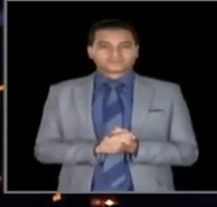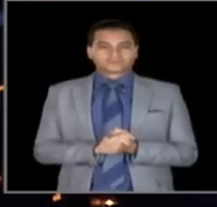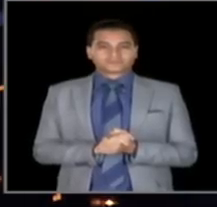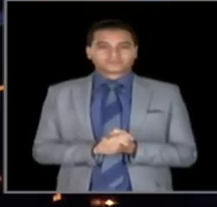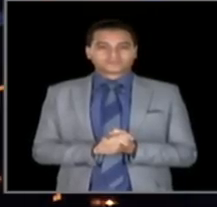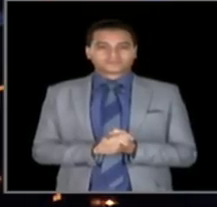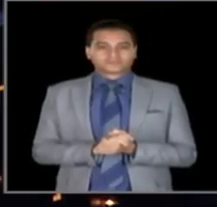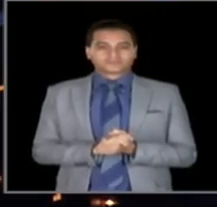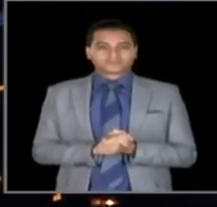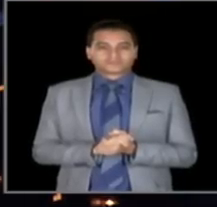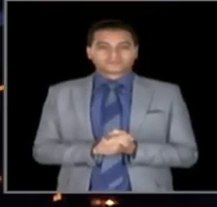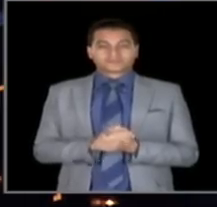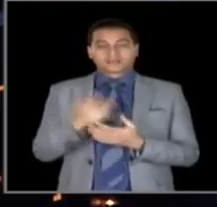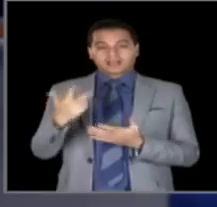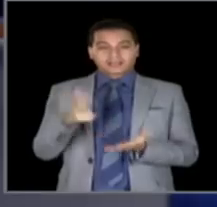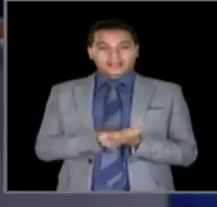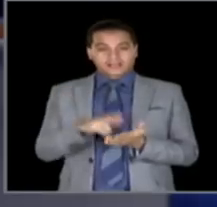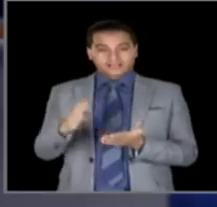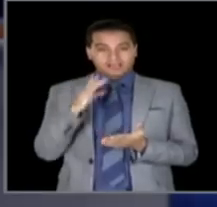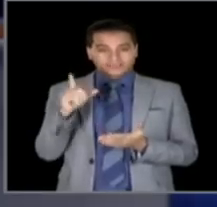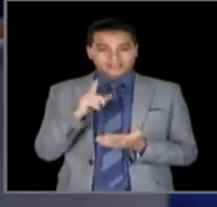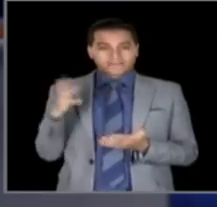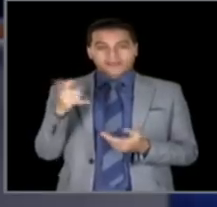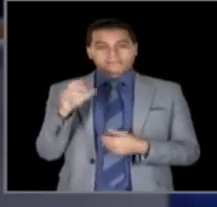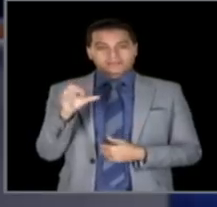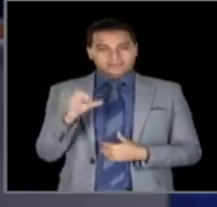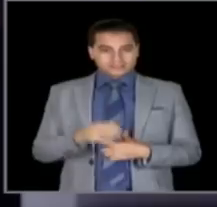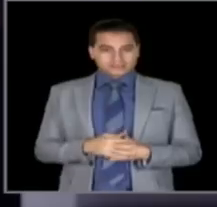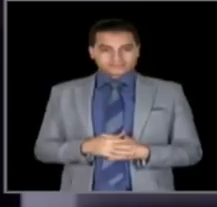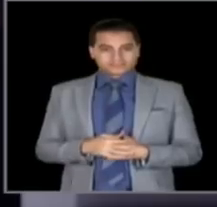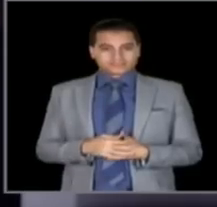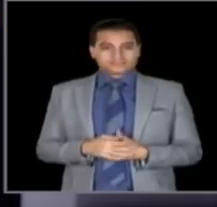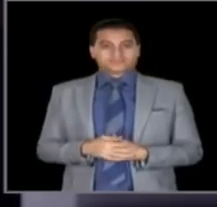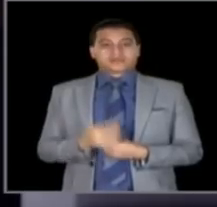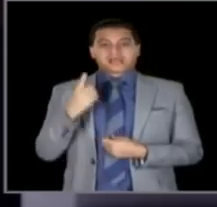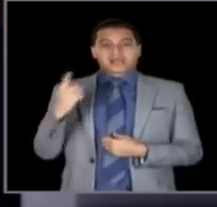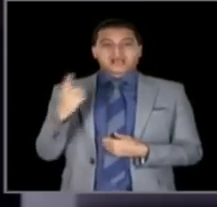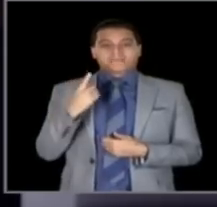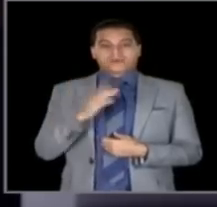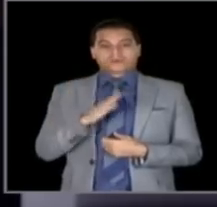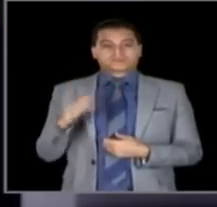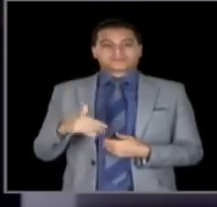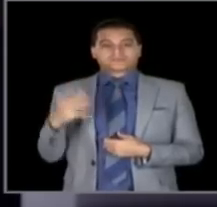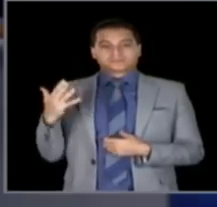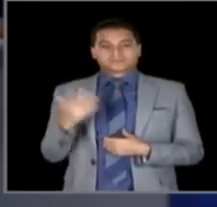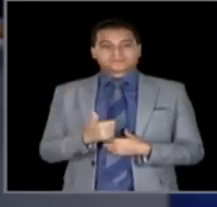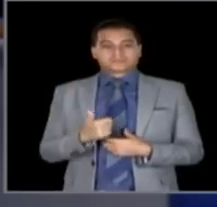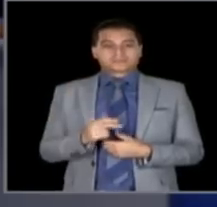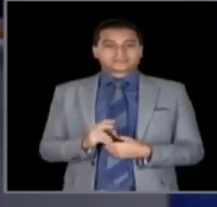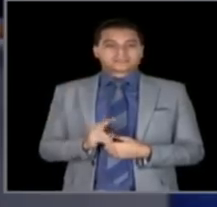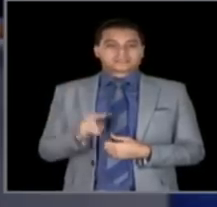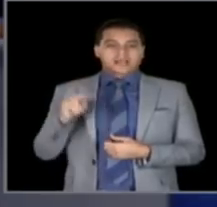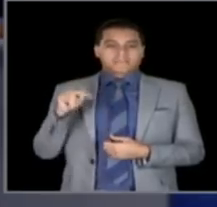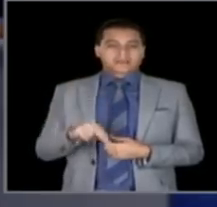ثلاث إجابات صح من 9، وإجابة واحدة بس صح